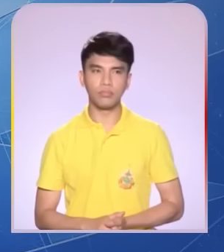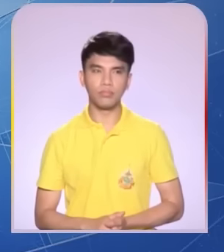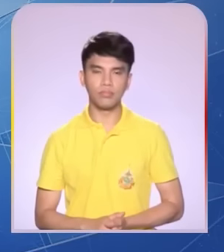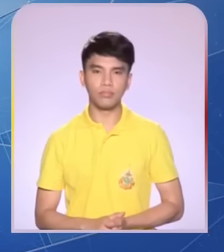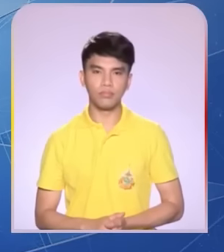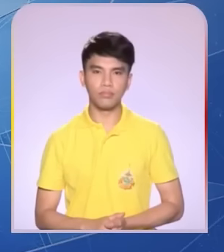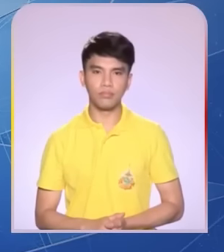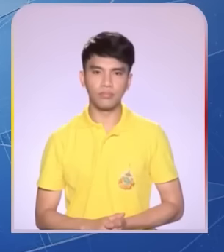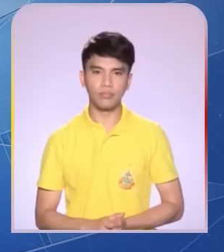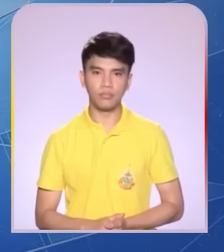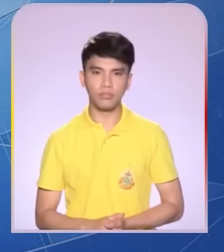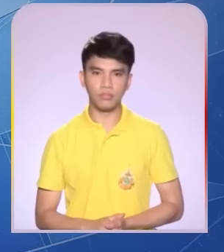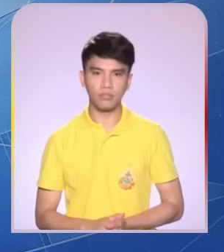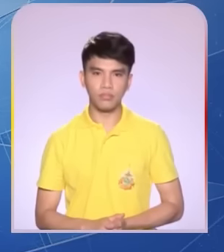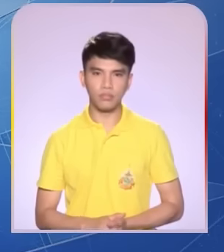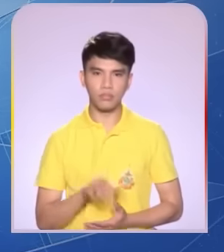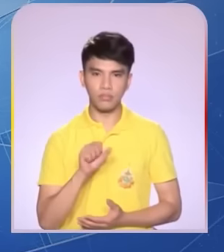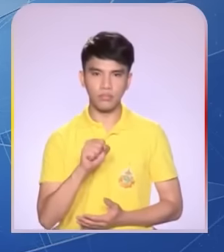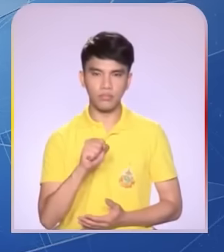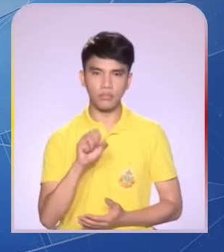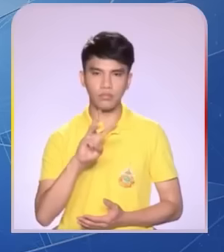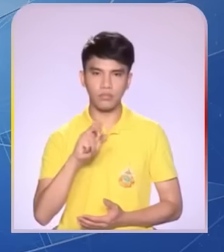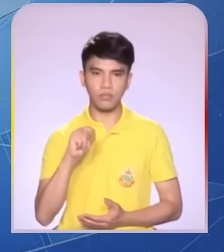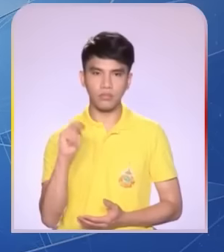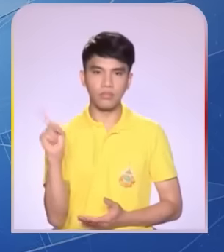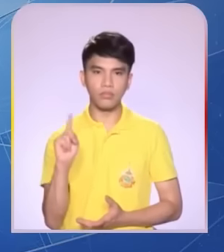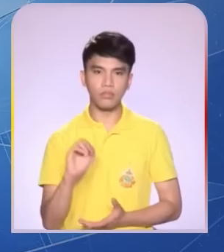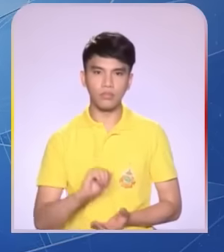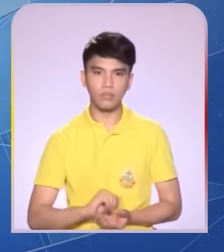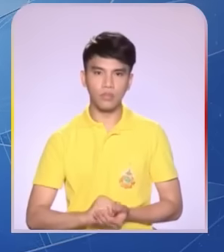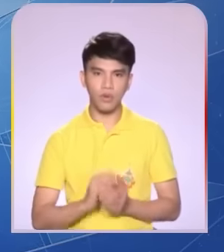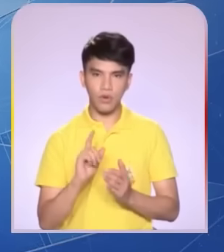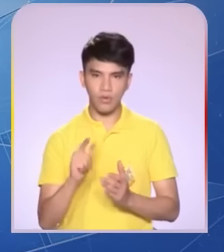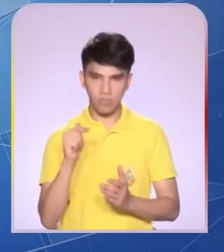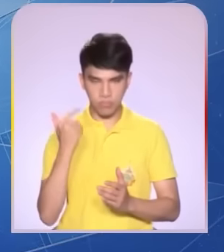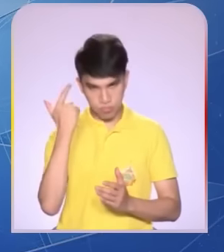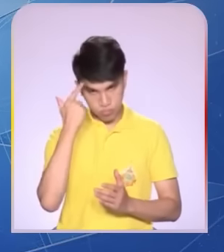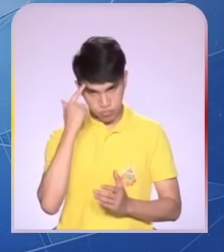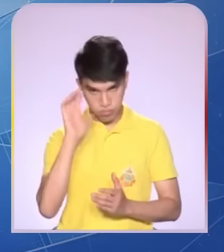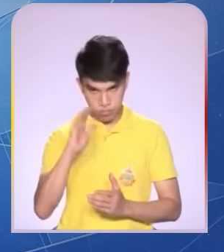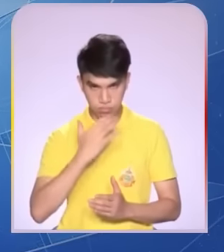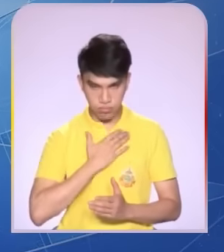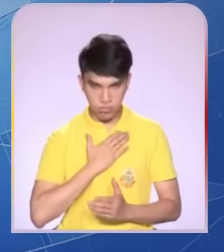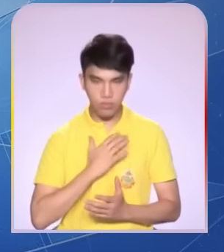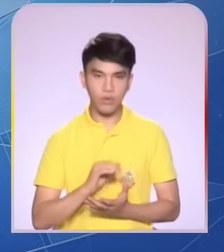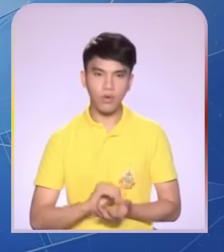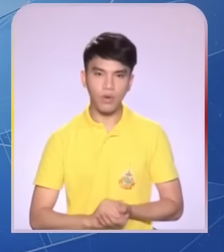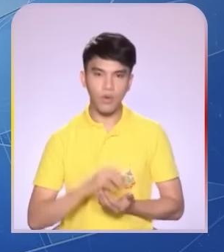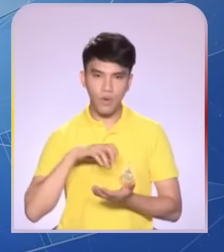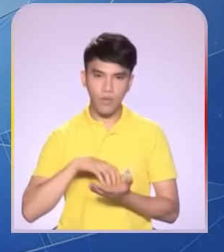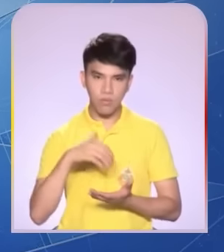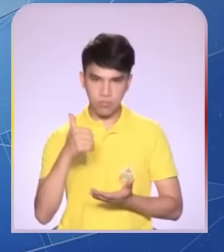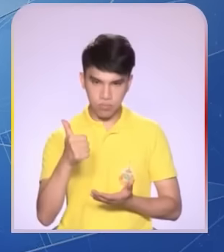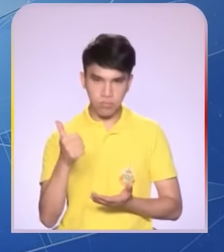บอสสวยบอสวินท่านเป็นเสาหลักทางความคิดโชคดีม